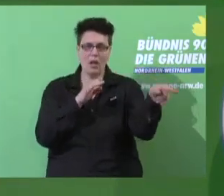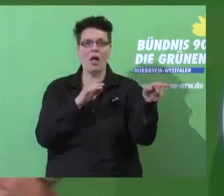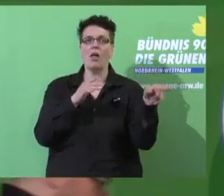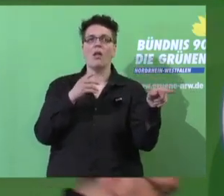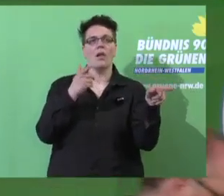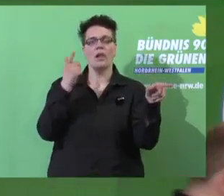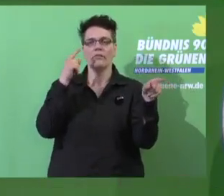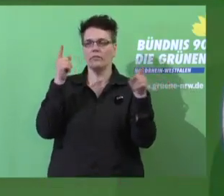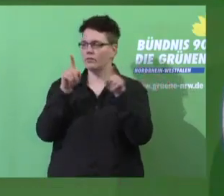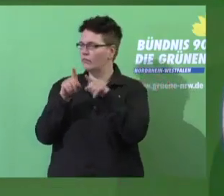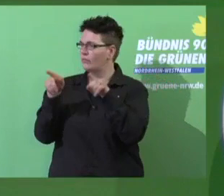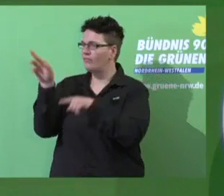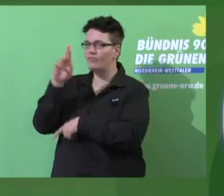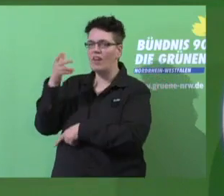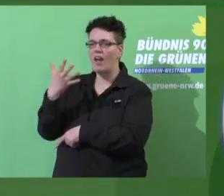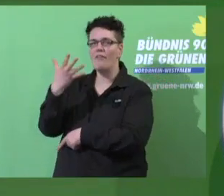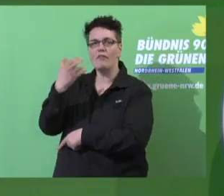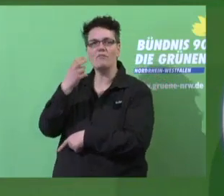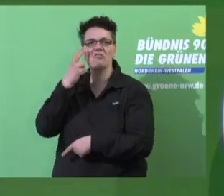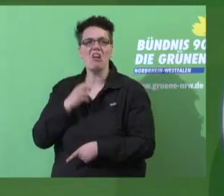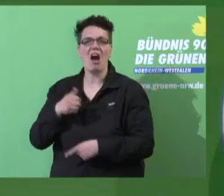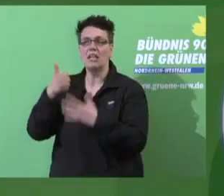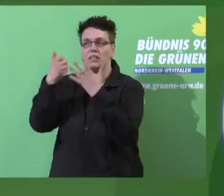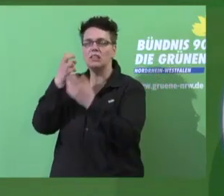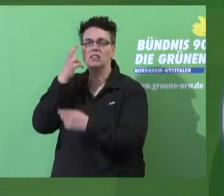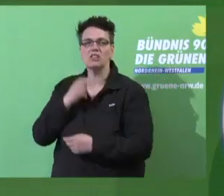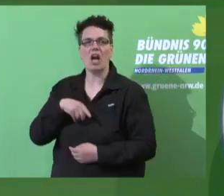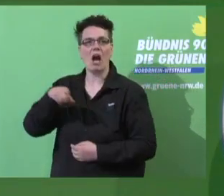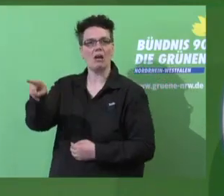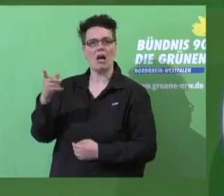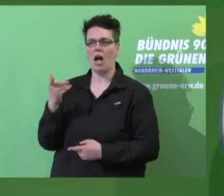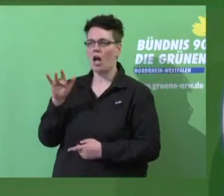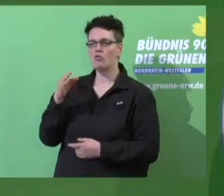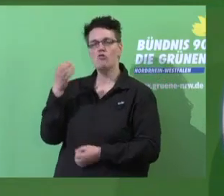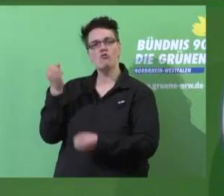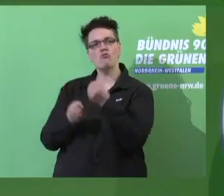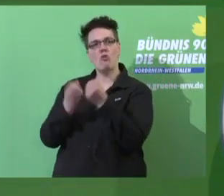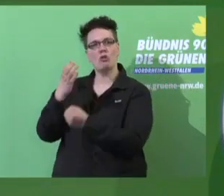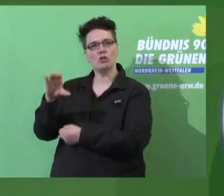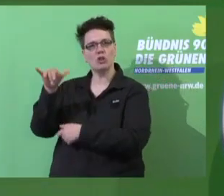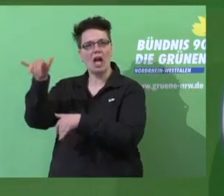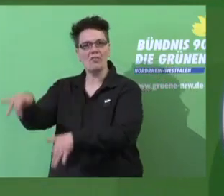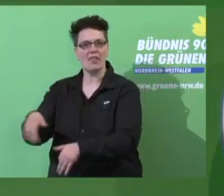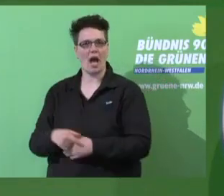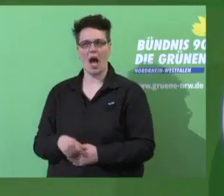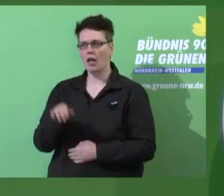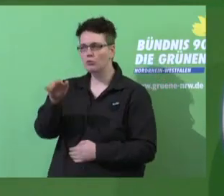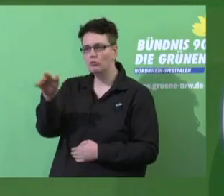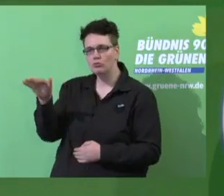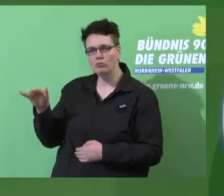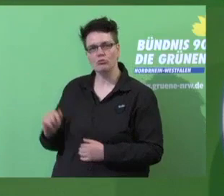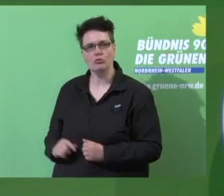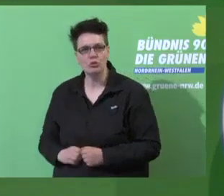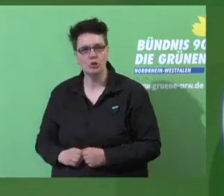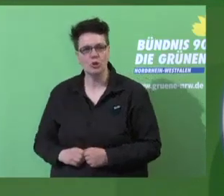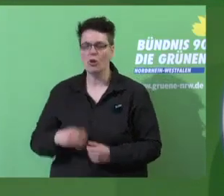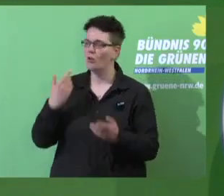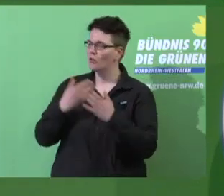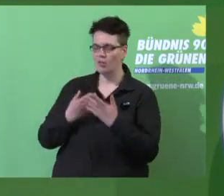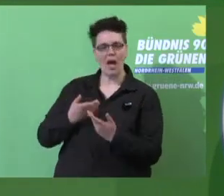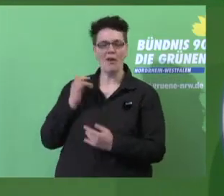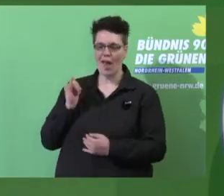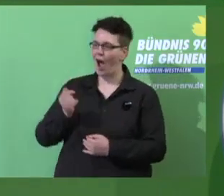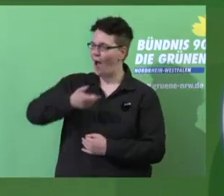60-jährigen wohlsituierten Menschen ist, die einen Führerschein besitzen und ein Auto, glauben sie, nur wenn sie Straßen bauen, ermöglichen